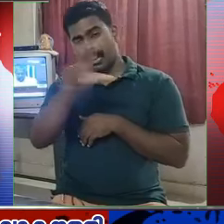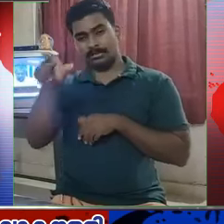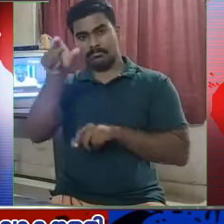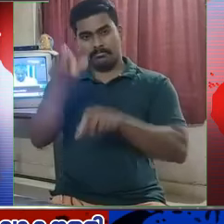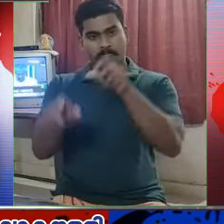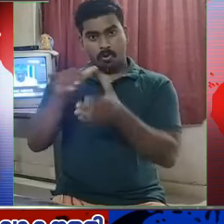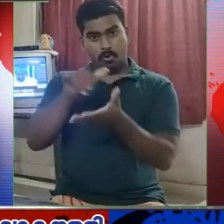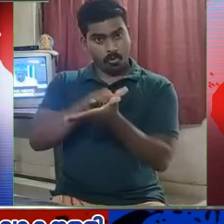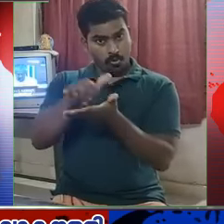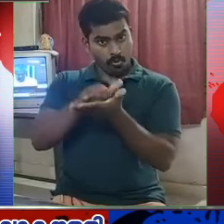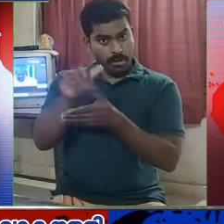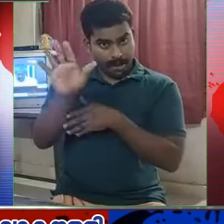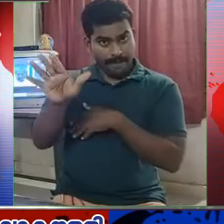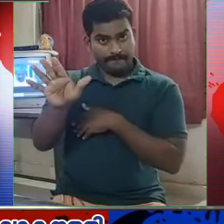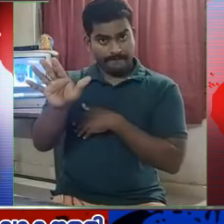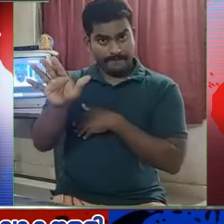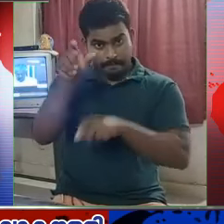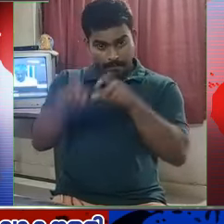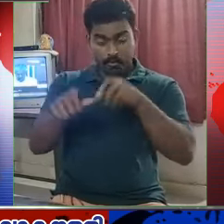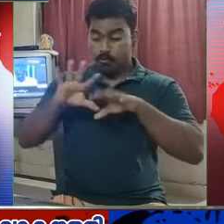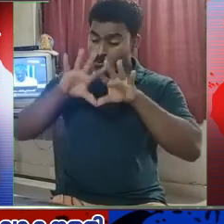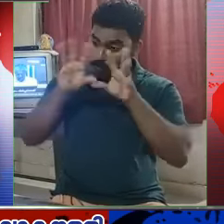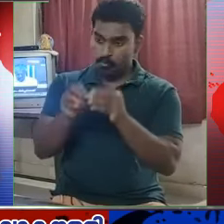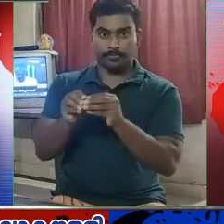അവിടെ മാത്രം മരിച്ചു.